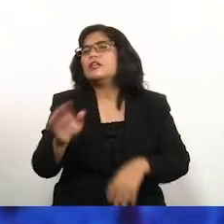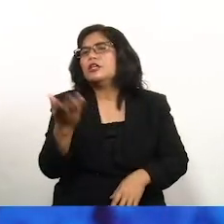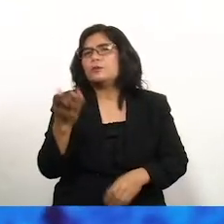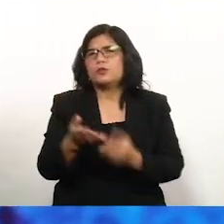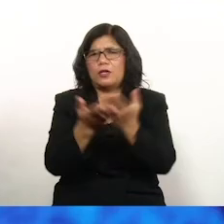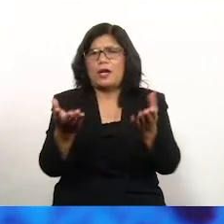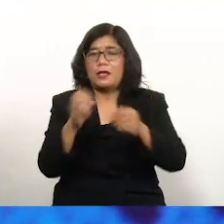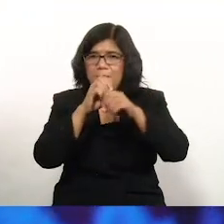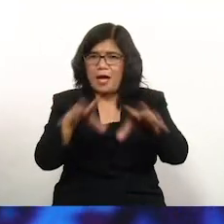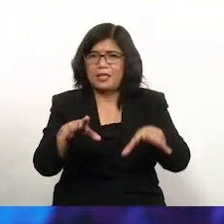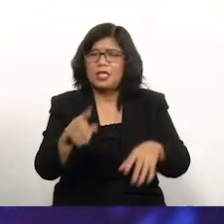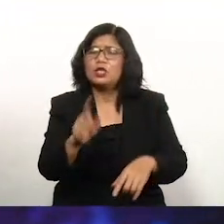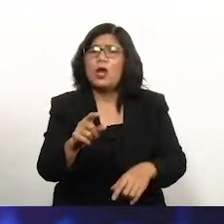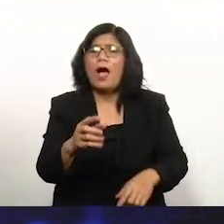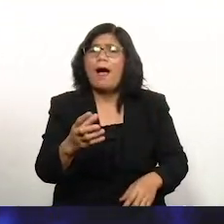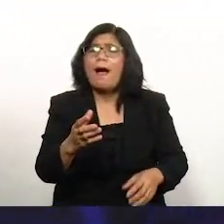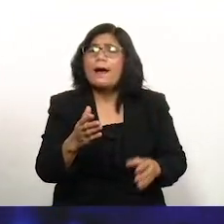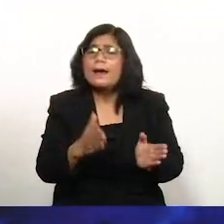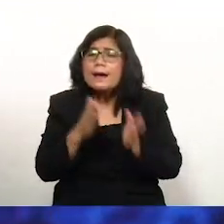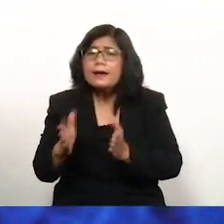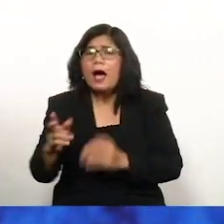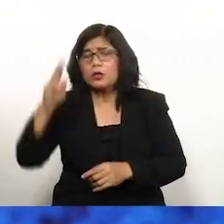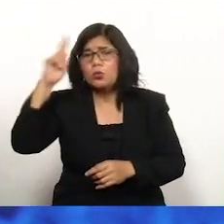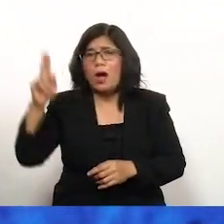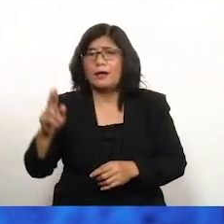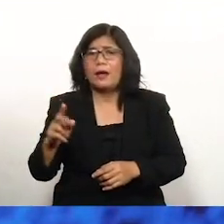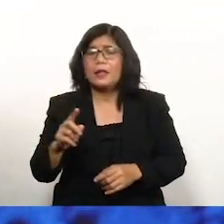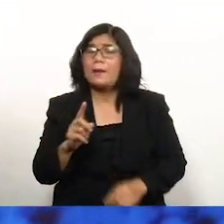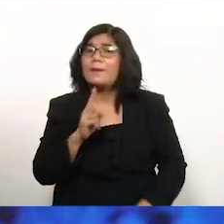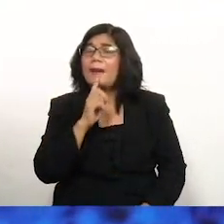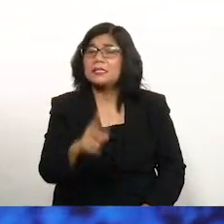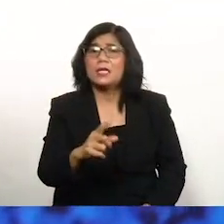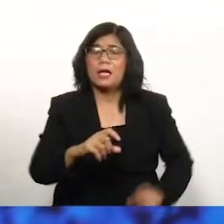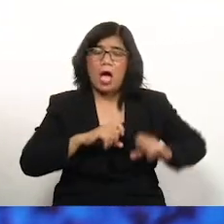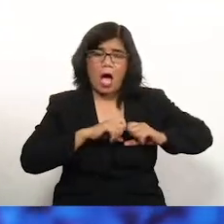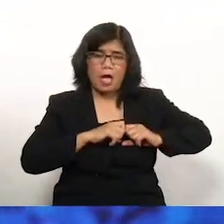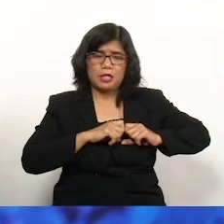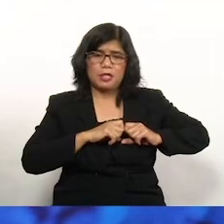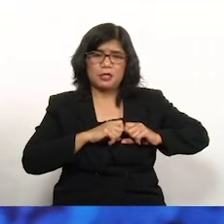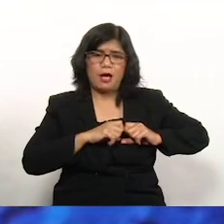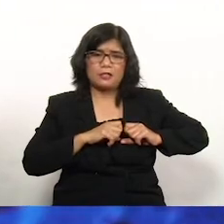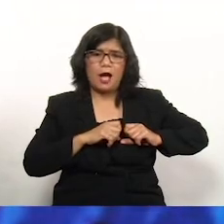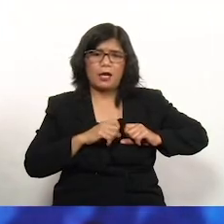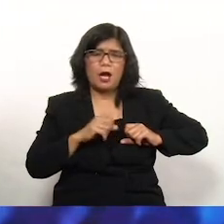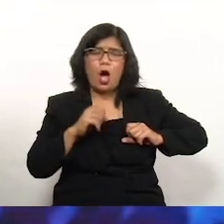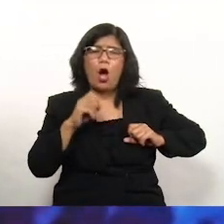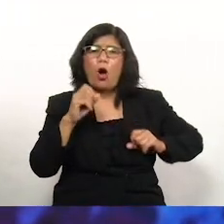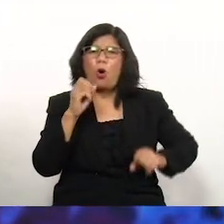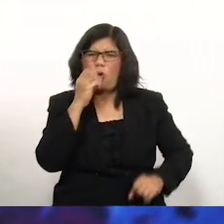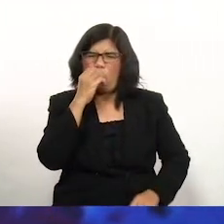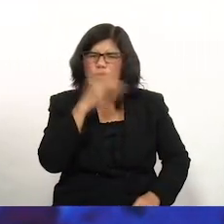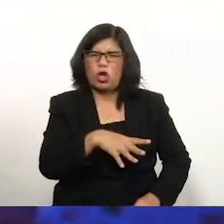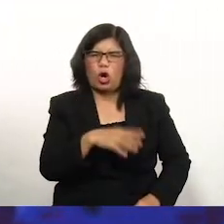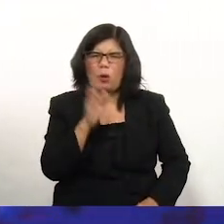Tuhan Hai tetapi pastikan hatimu jangan kotor pikiranmu jangan busuk Hai